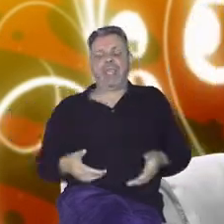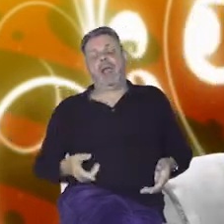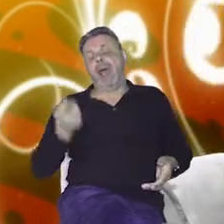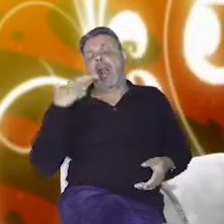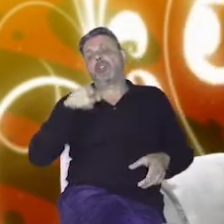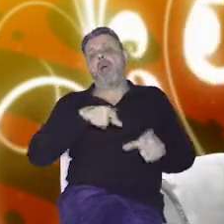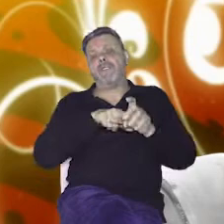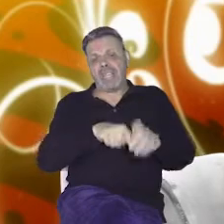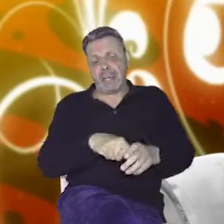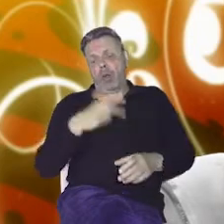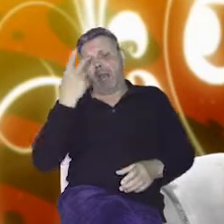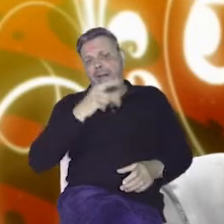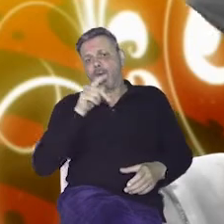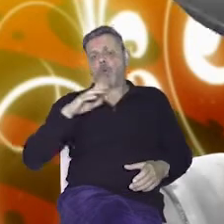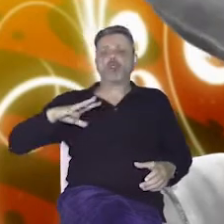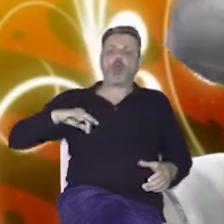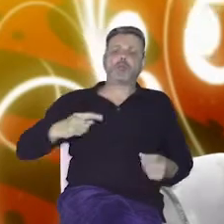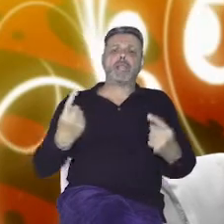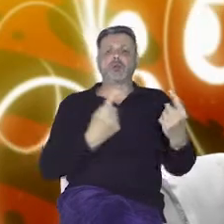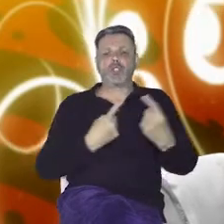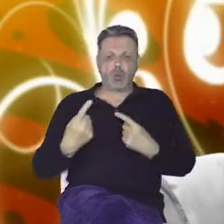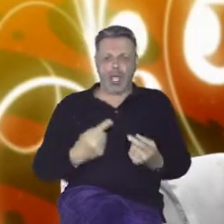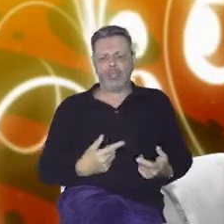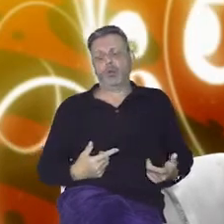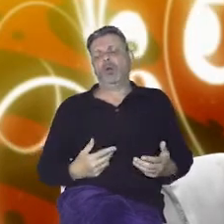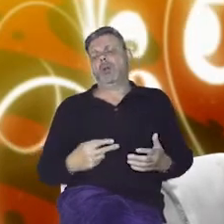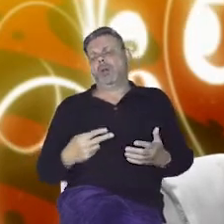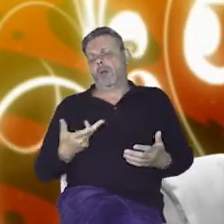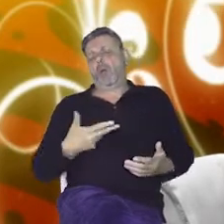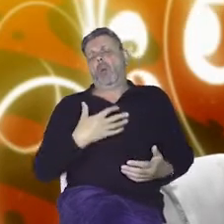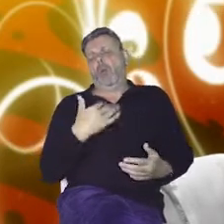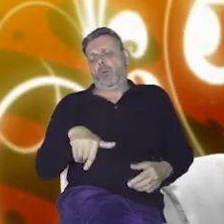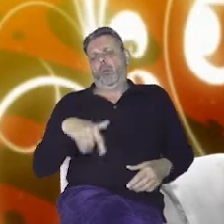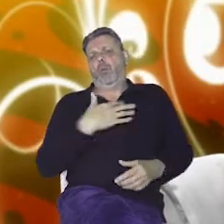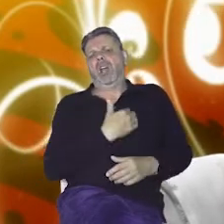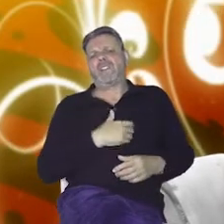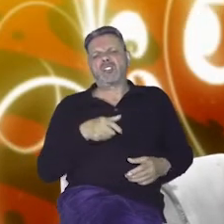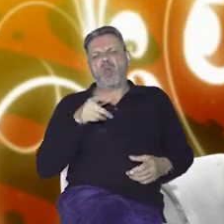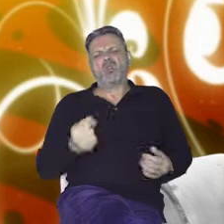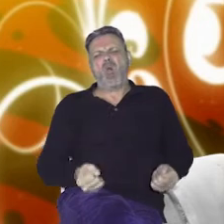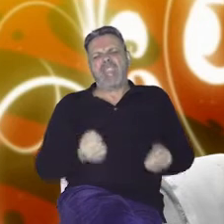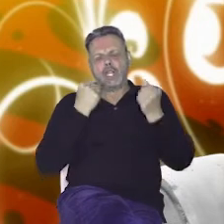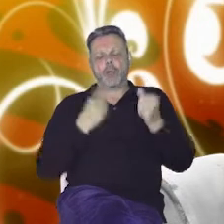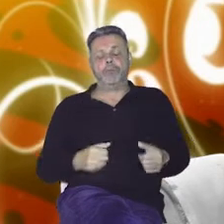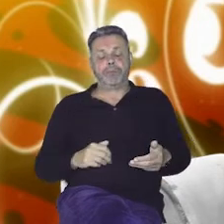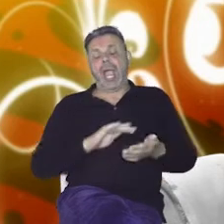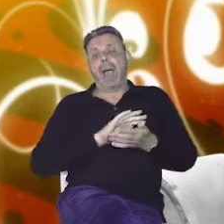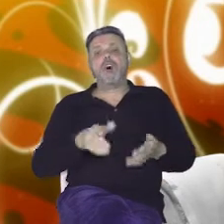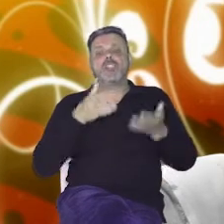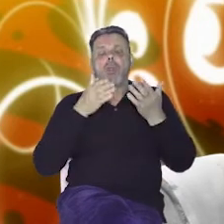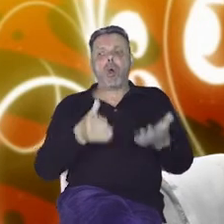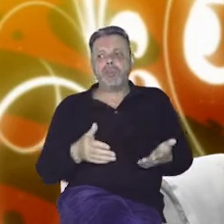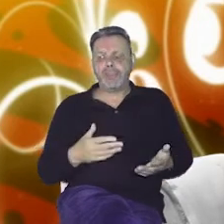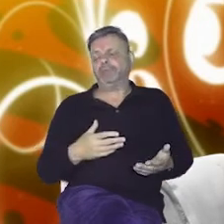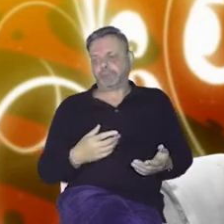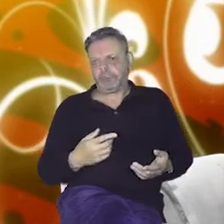uz gospodarsku situaciju i uz ekonomsku, tako da u stvari je to vrlo teško, a pogotovo onda naravno niču